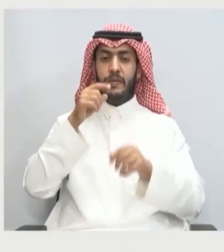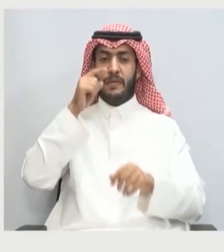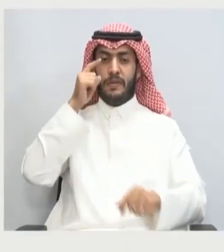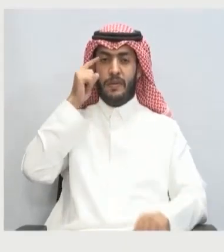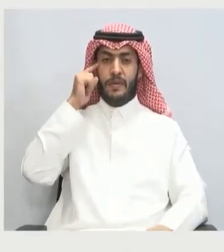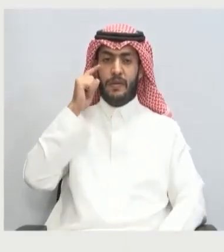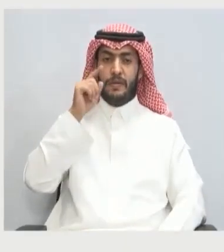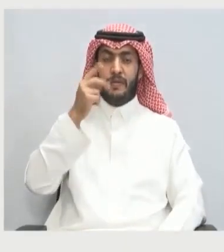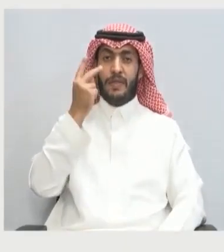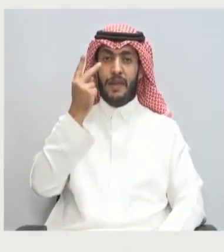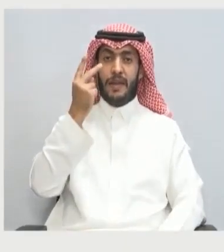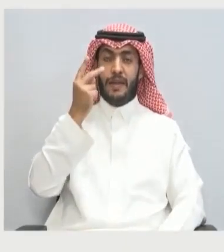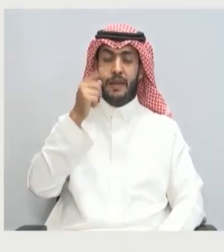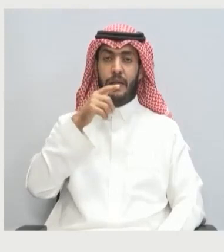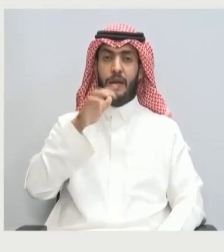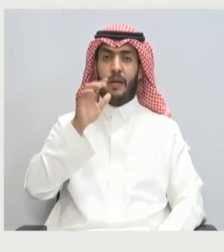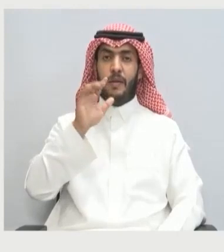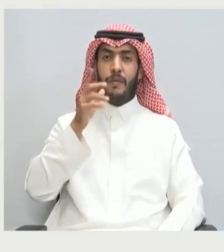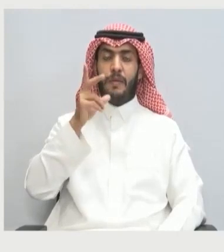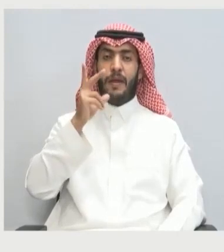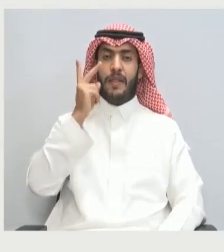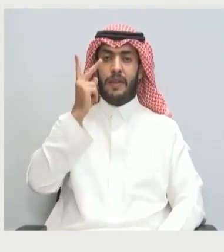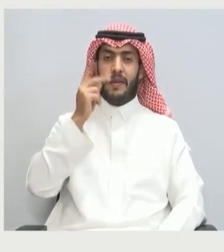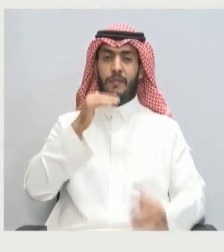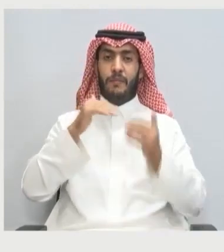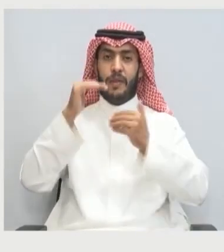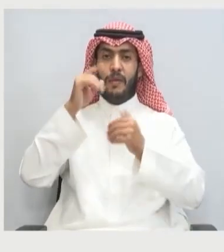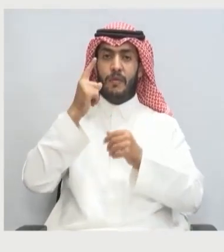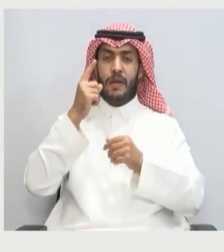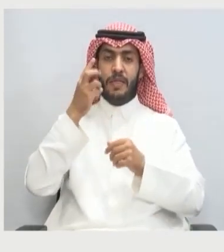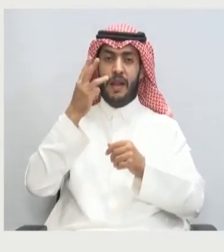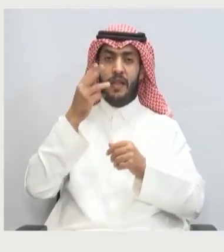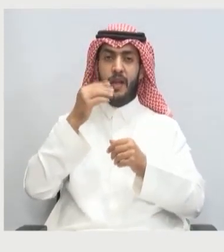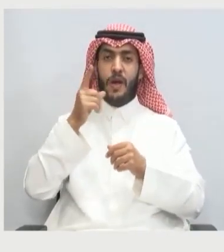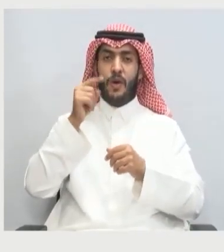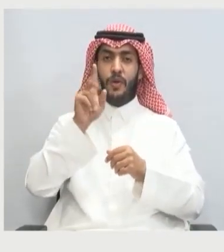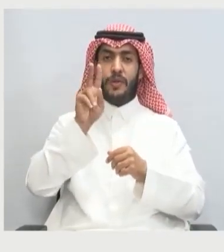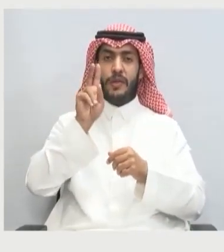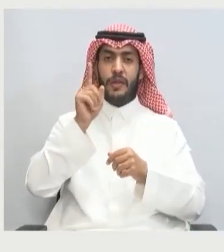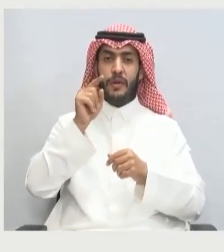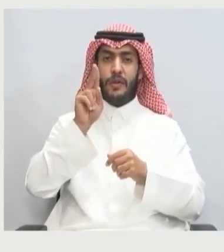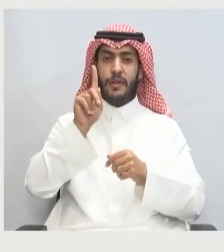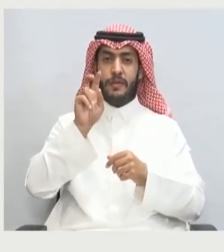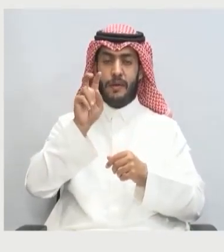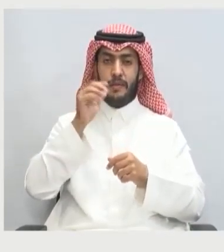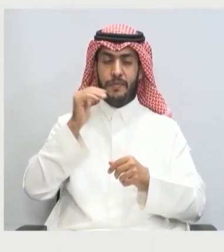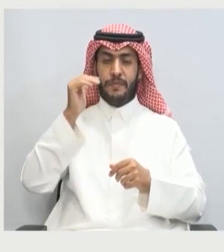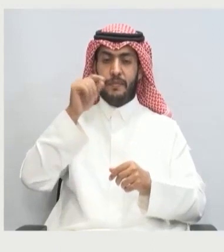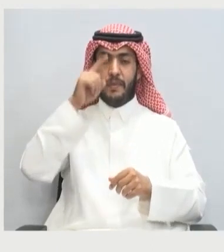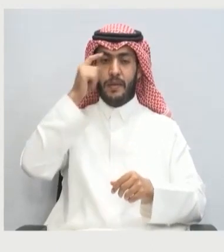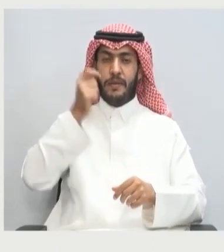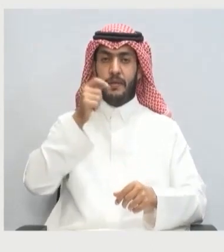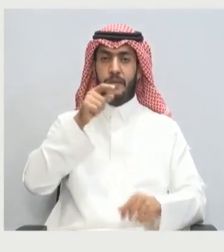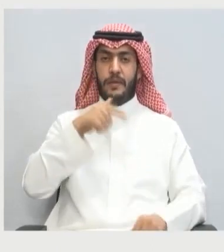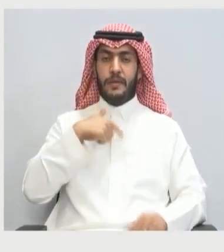وجد هنا هنا اثنان سنقول ان رتبته اثنان لو وجدت ثلاث سنقول ان رتبته ثلاثه وهكذا لكن هنا لم يكتب